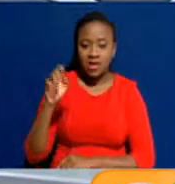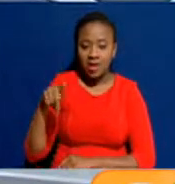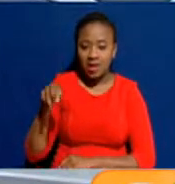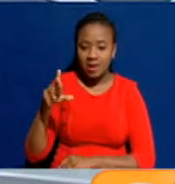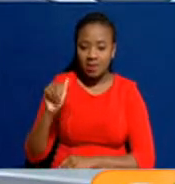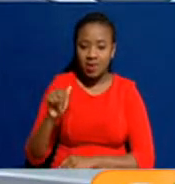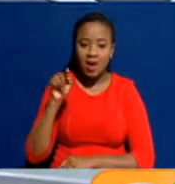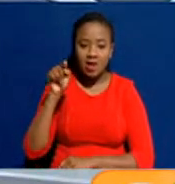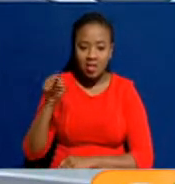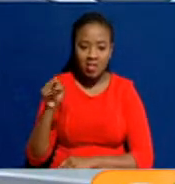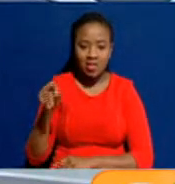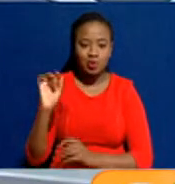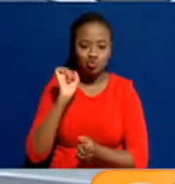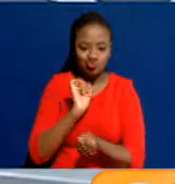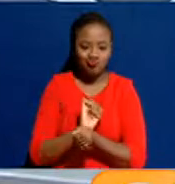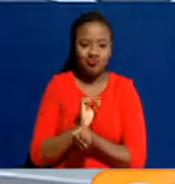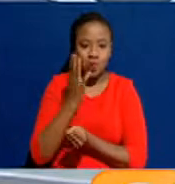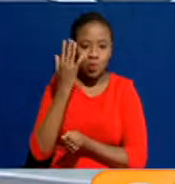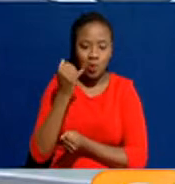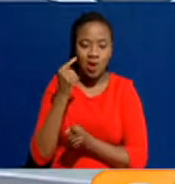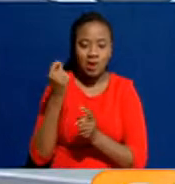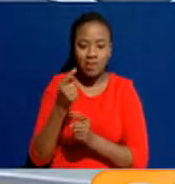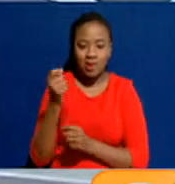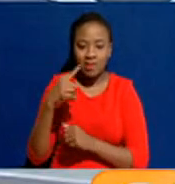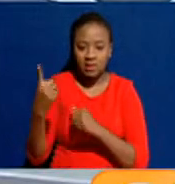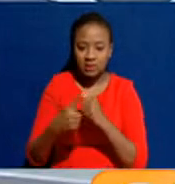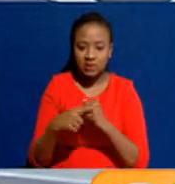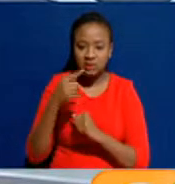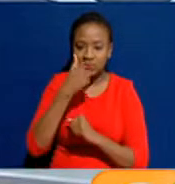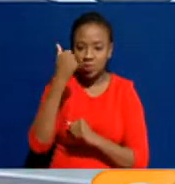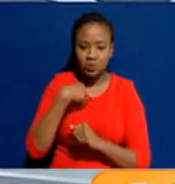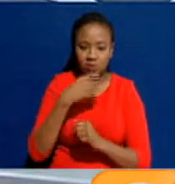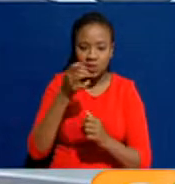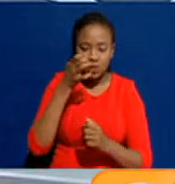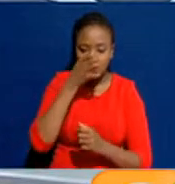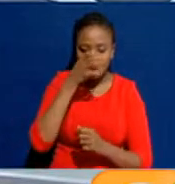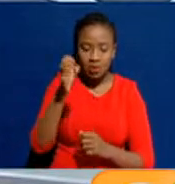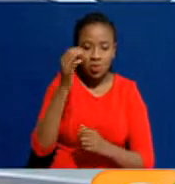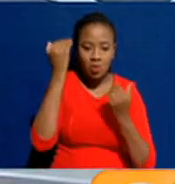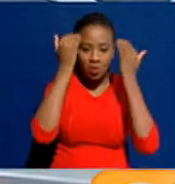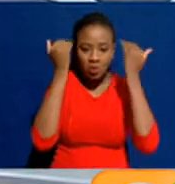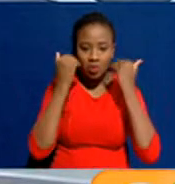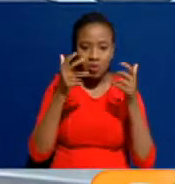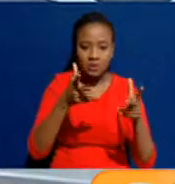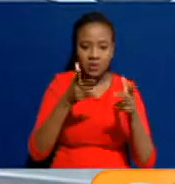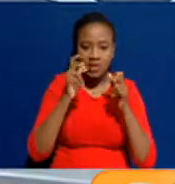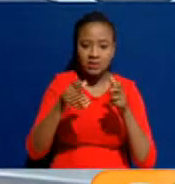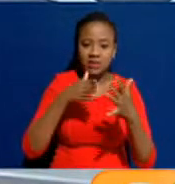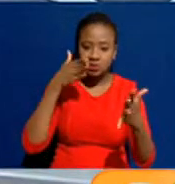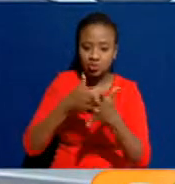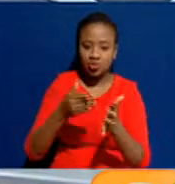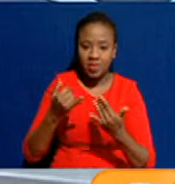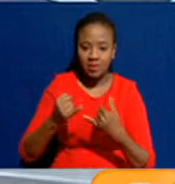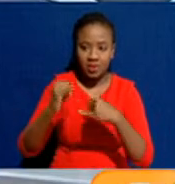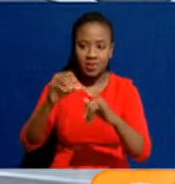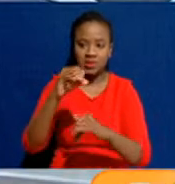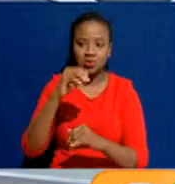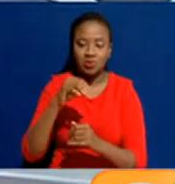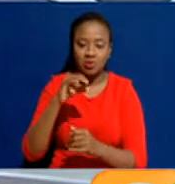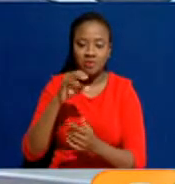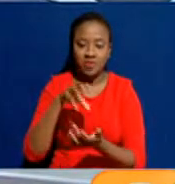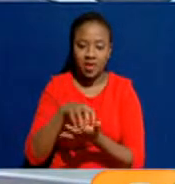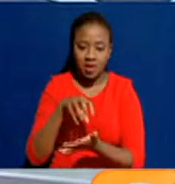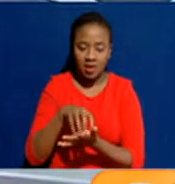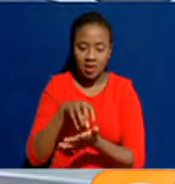Kiptoo kufungwa jela kwa muda wa miezi 6 baada ya kupuuza amri ya mahakama iliyositisha utekelezwaji wa sheria hiyo. Aidha,